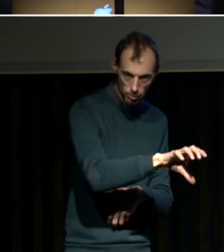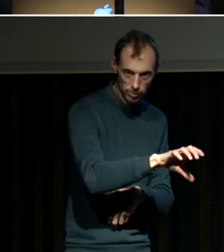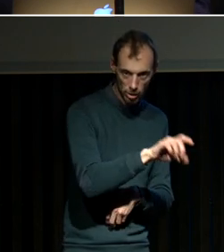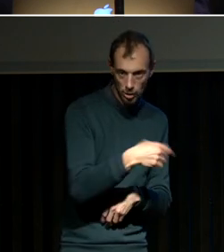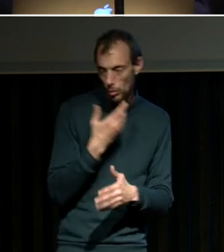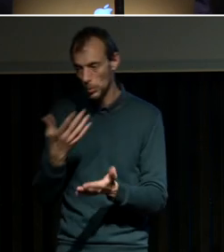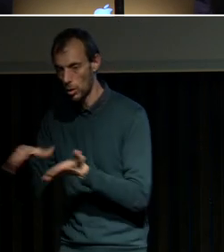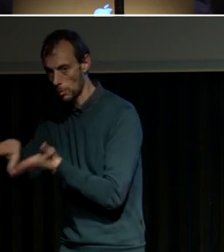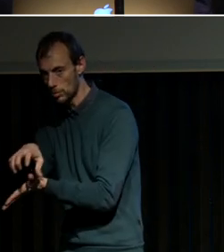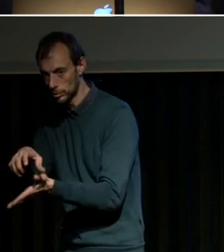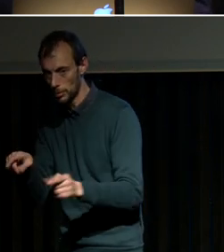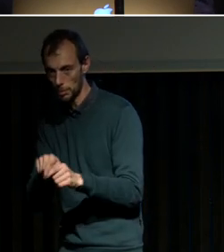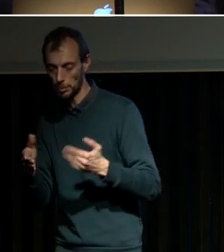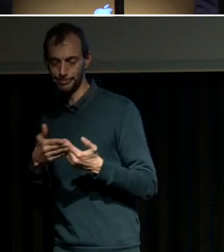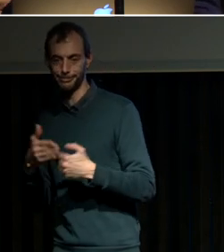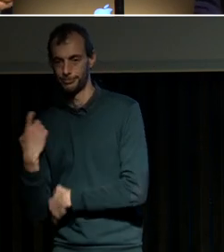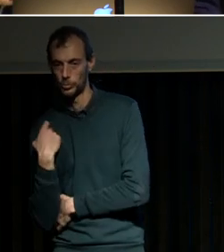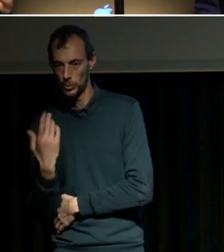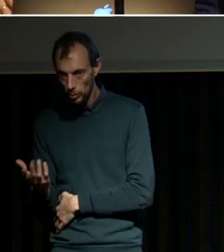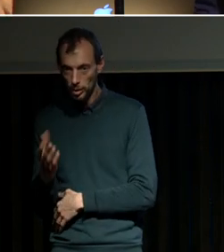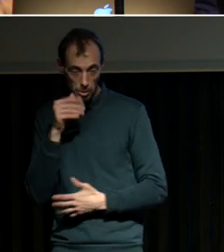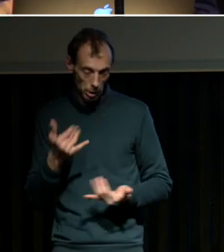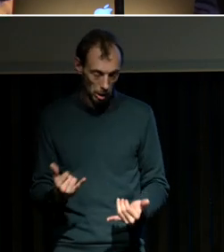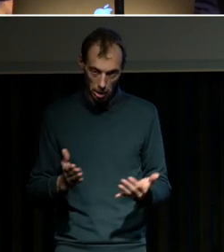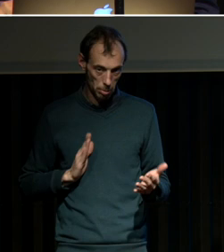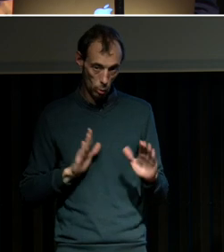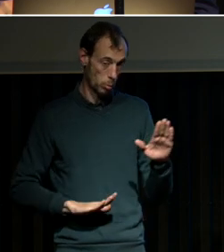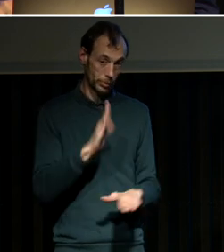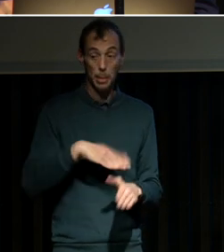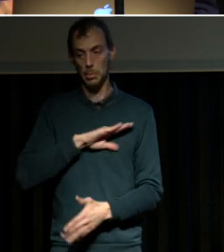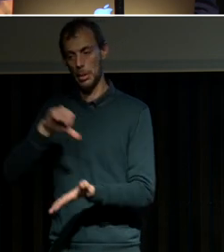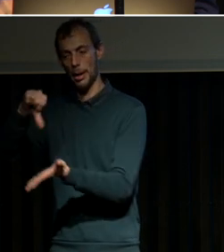M3, l'activité de transplantation hépatique au niveau du CHU de Bordeaux.